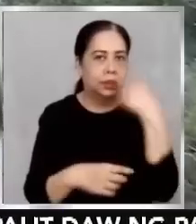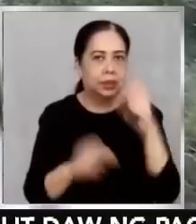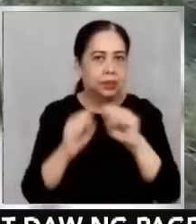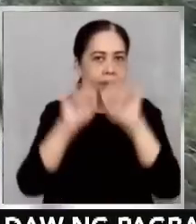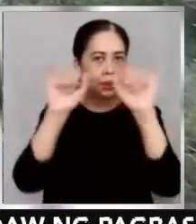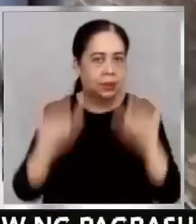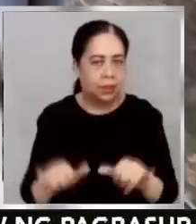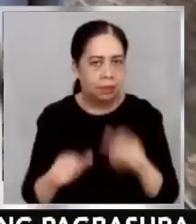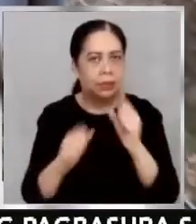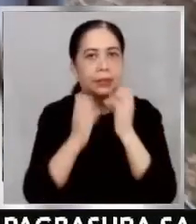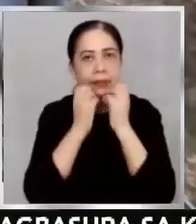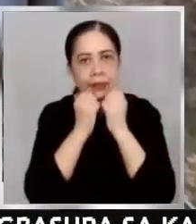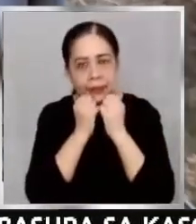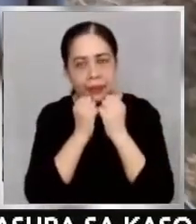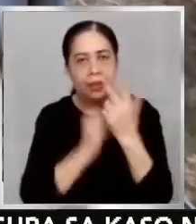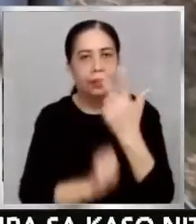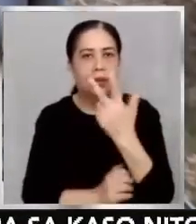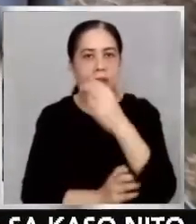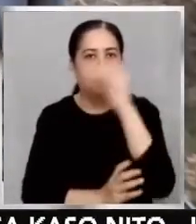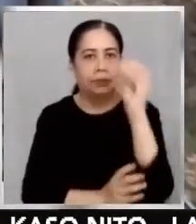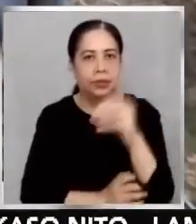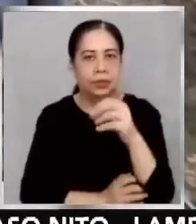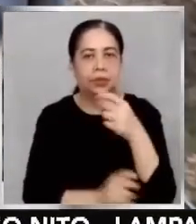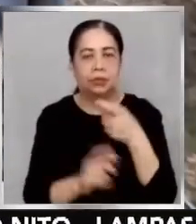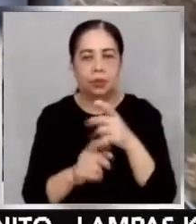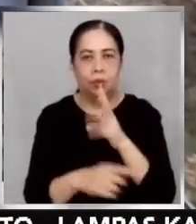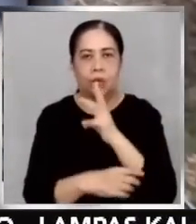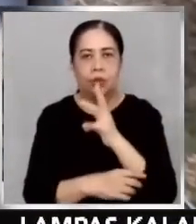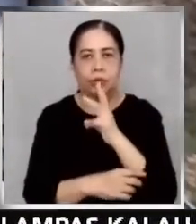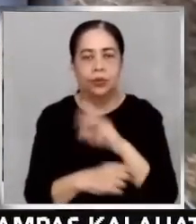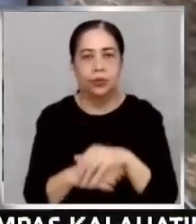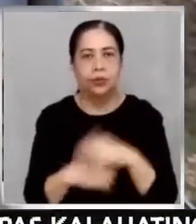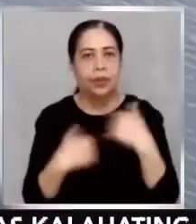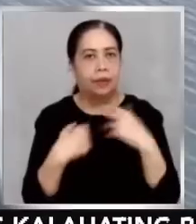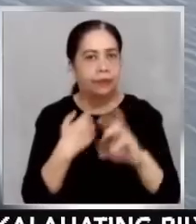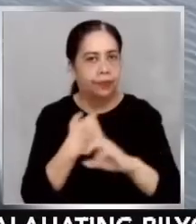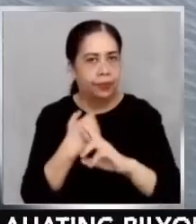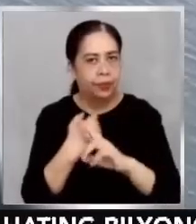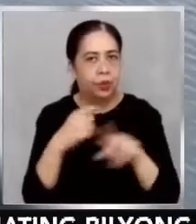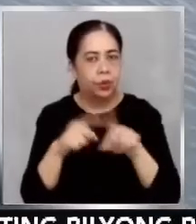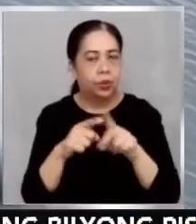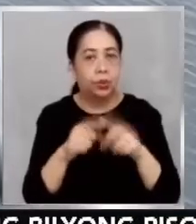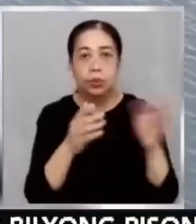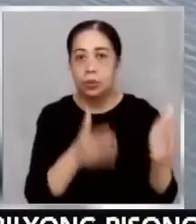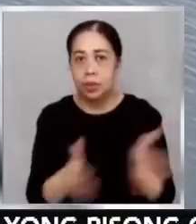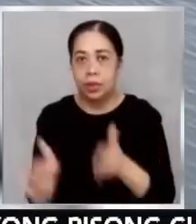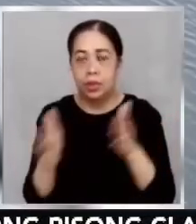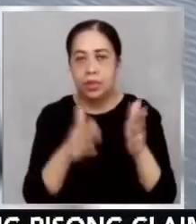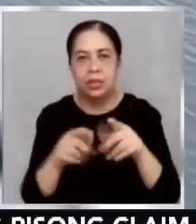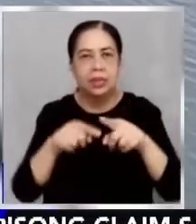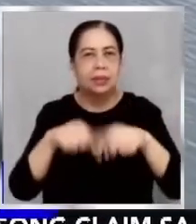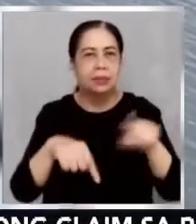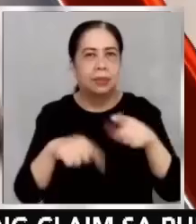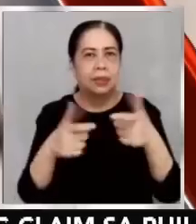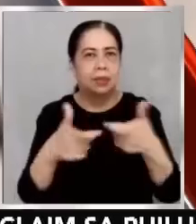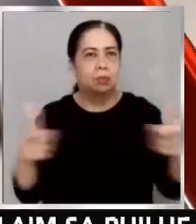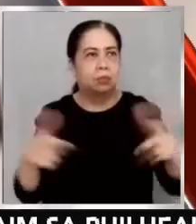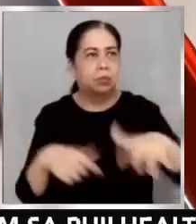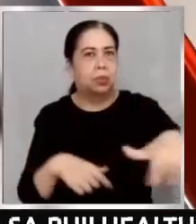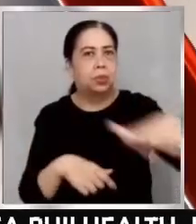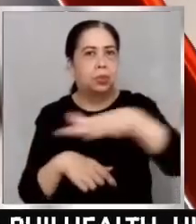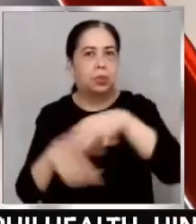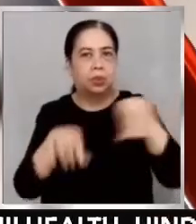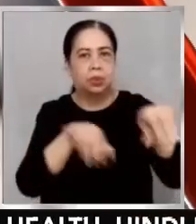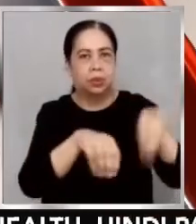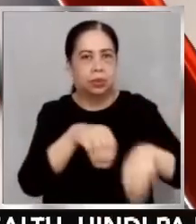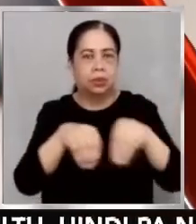ng 30% sa tubig. May mga nakalatag na rin daw ng mga plano depende sa lawak ng mga apektadong taniman.